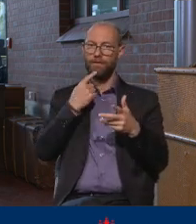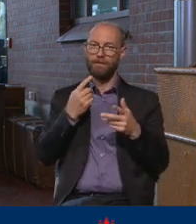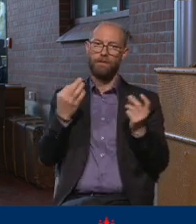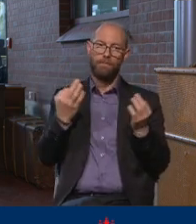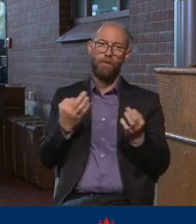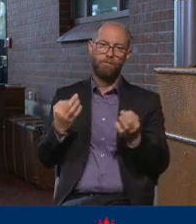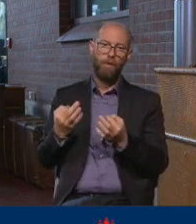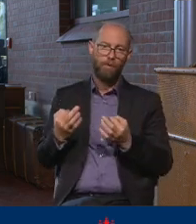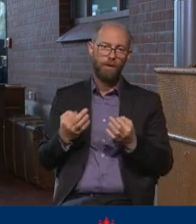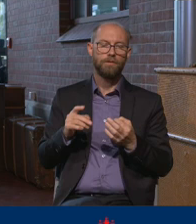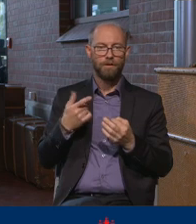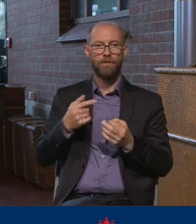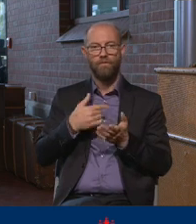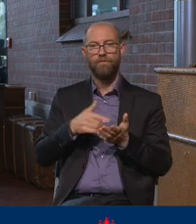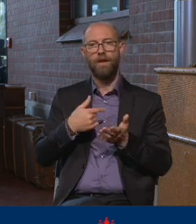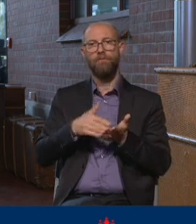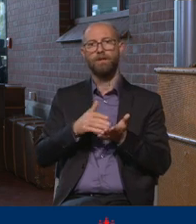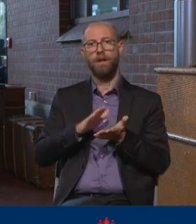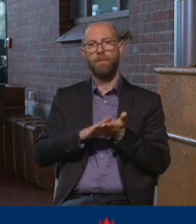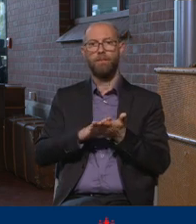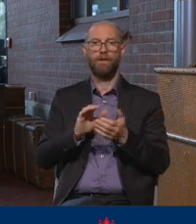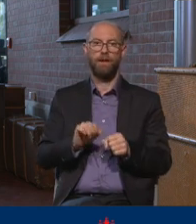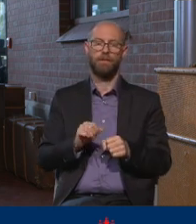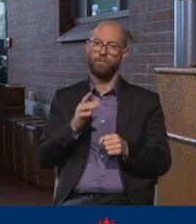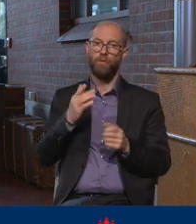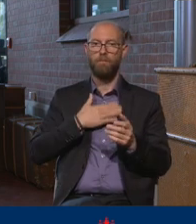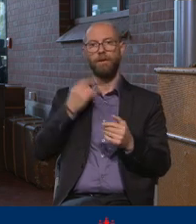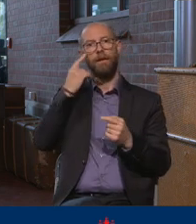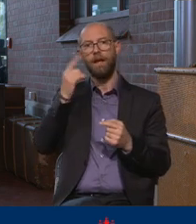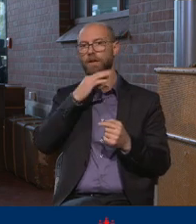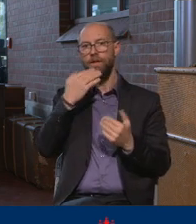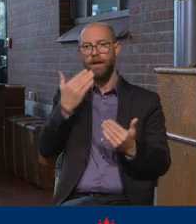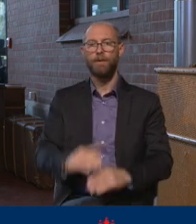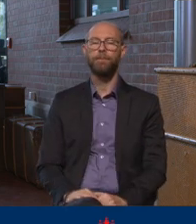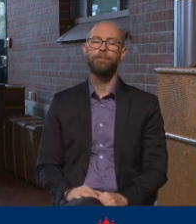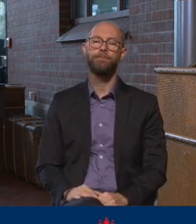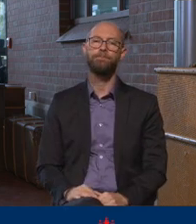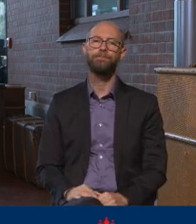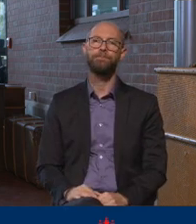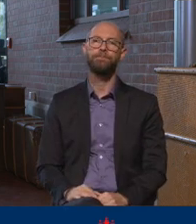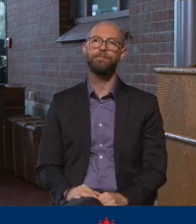aufrechterhalten das wären unsere gedanken und wünsche vielen dank vielen dank